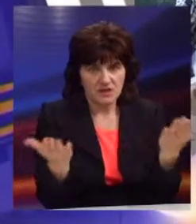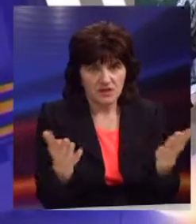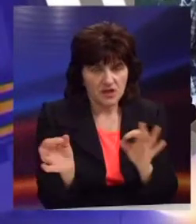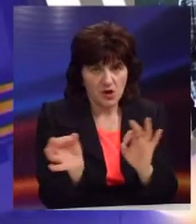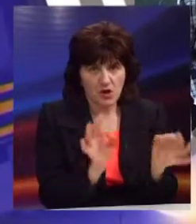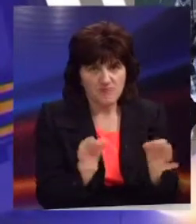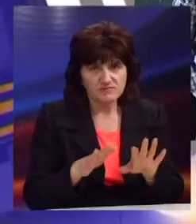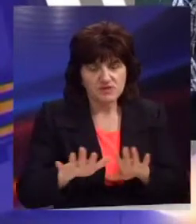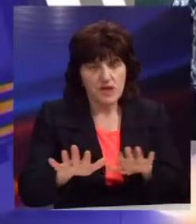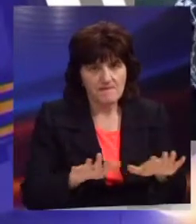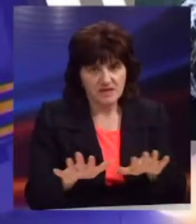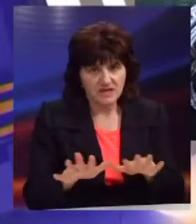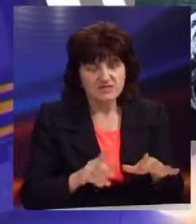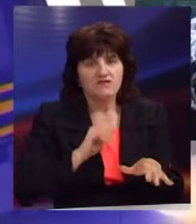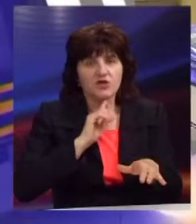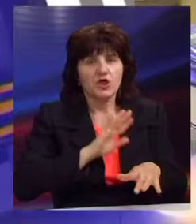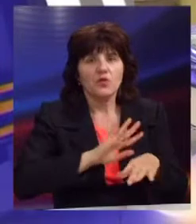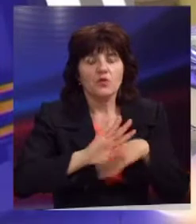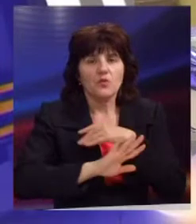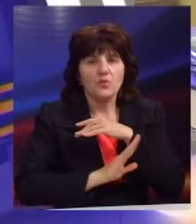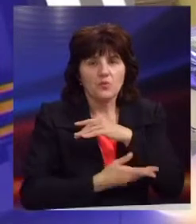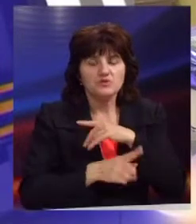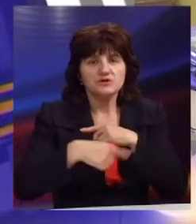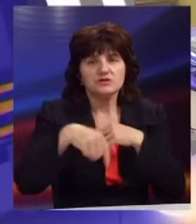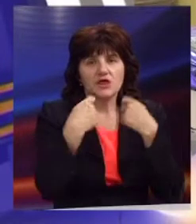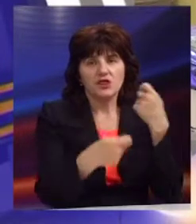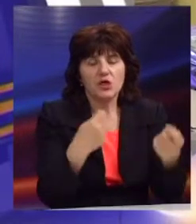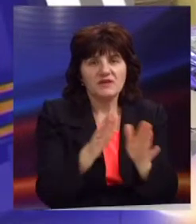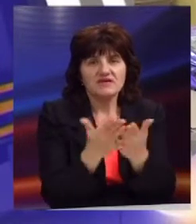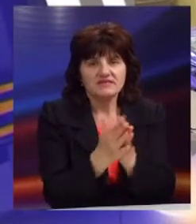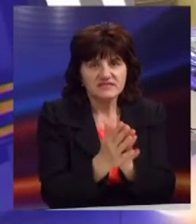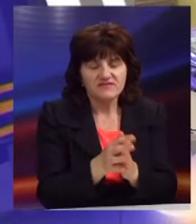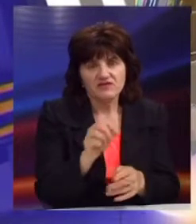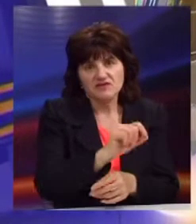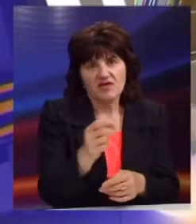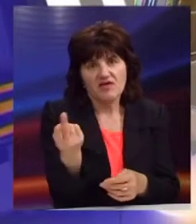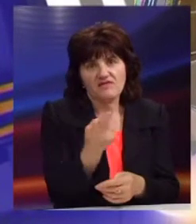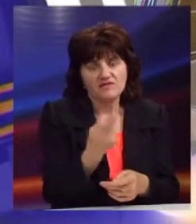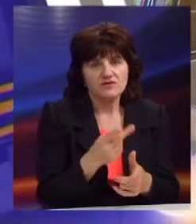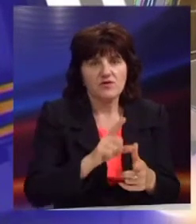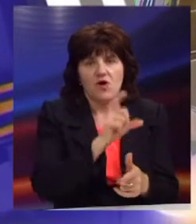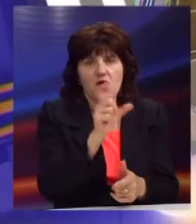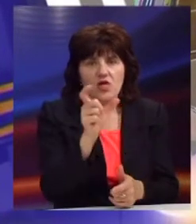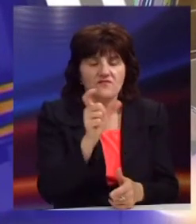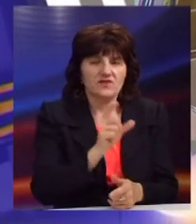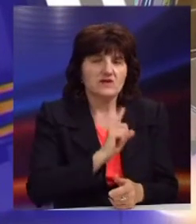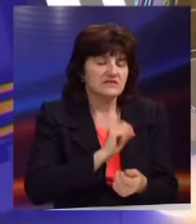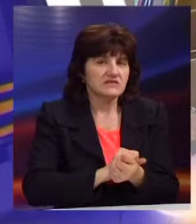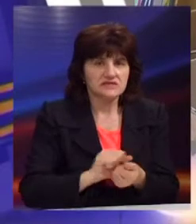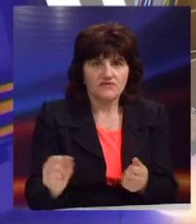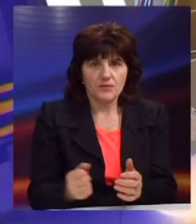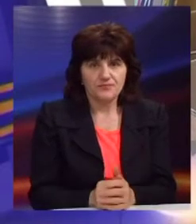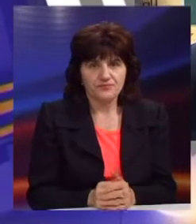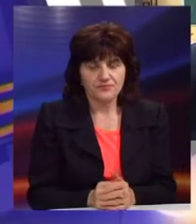godina obezbeđuje Ministarstvo prosvete, učenici će dobiti i sveske, vežbanke, olovke, odnosno sve što je neophodno za učenje. Veoma nam